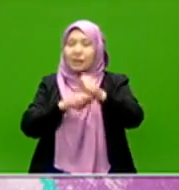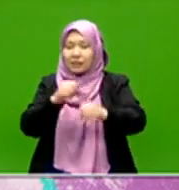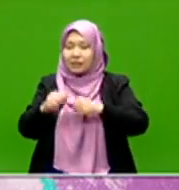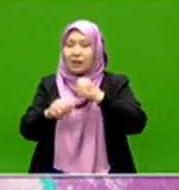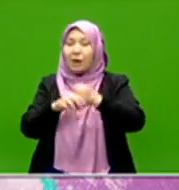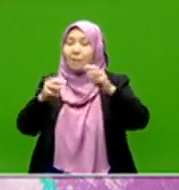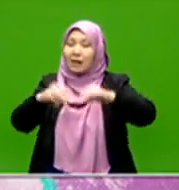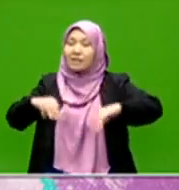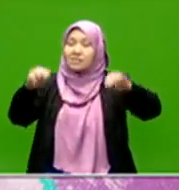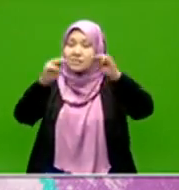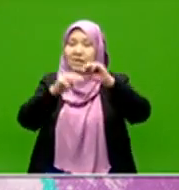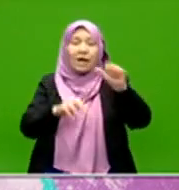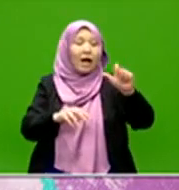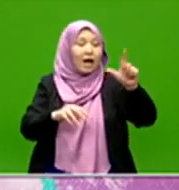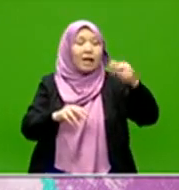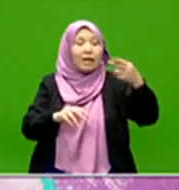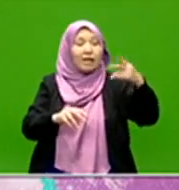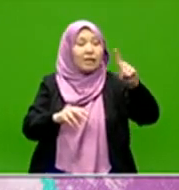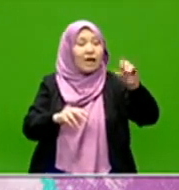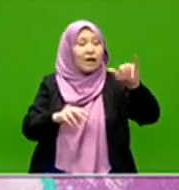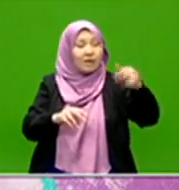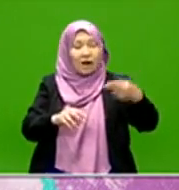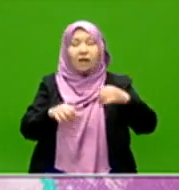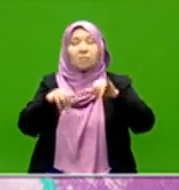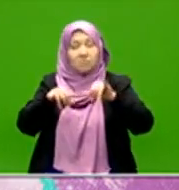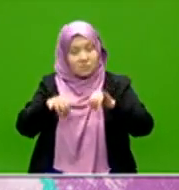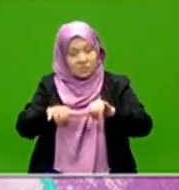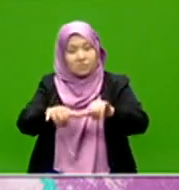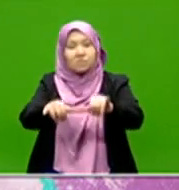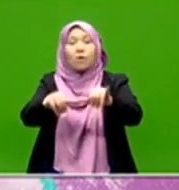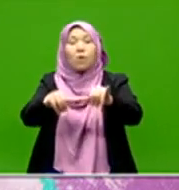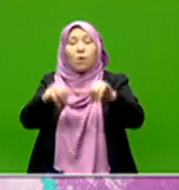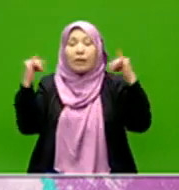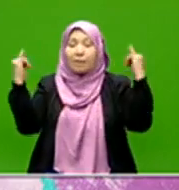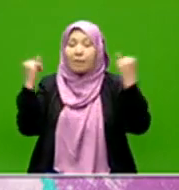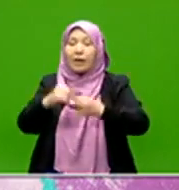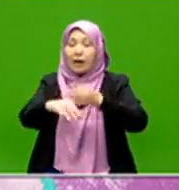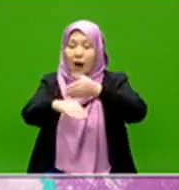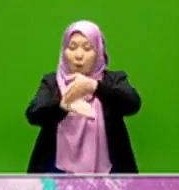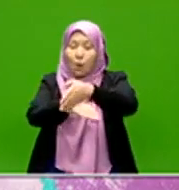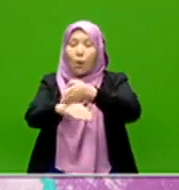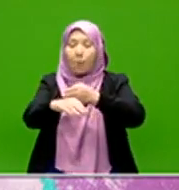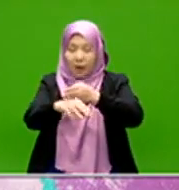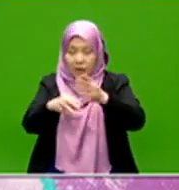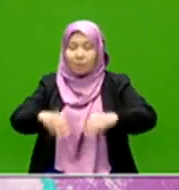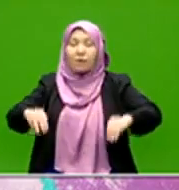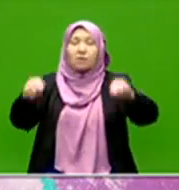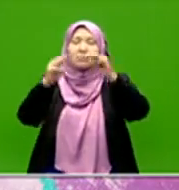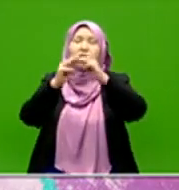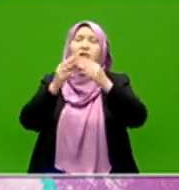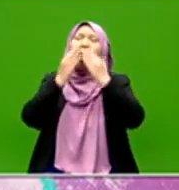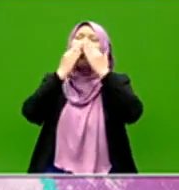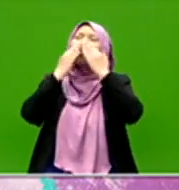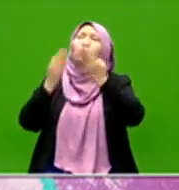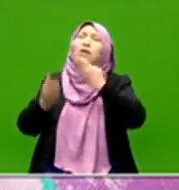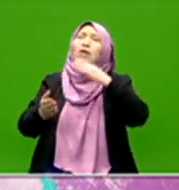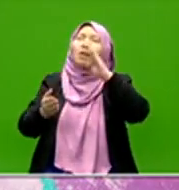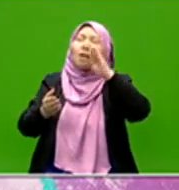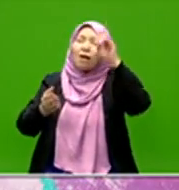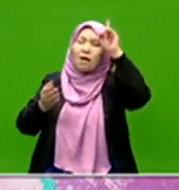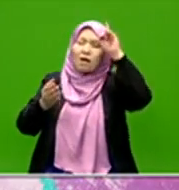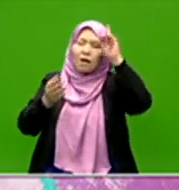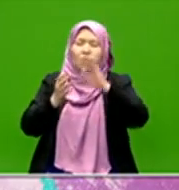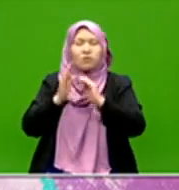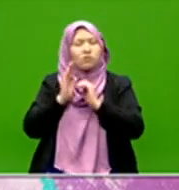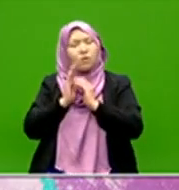Masjid Al-Hidayah Kelana Jaya masih meneruskan lagi ibadah korban di masjid. Alhamdulillah. Masya-Allah Ustaz. Masya Ustaz Fazrul dan